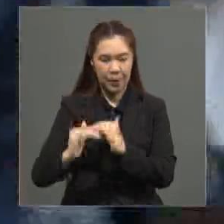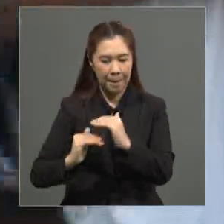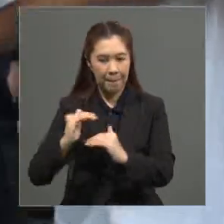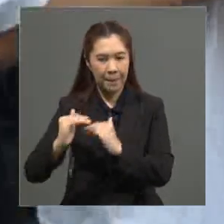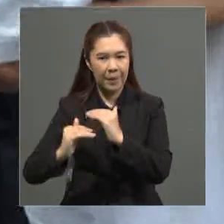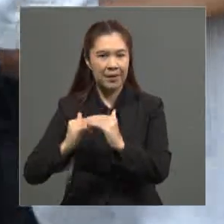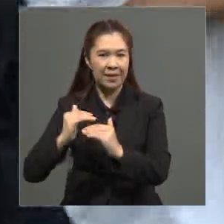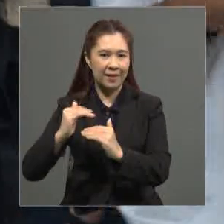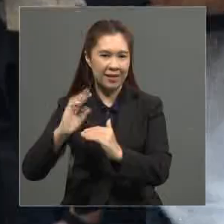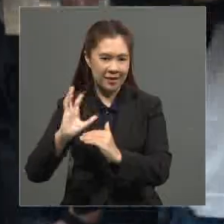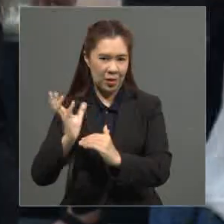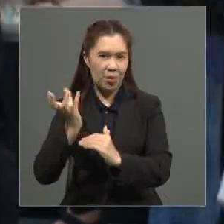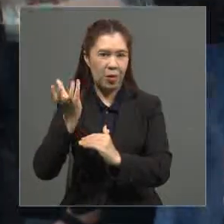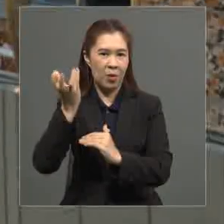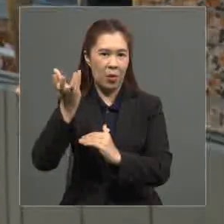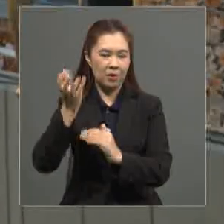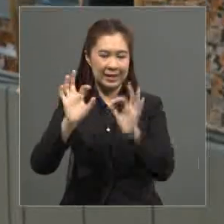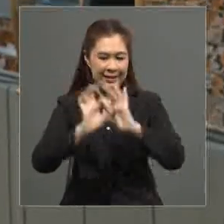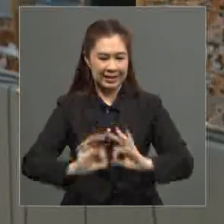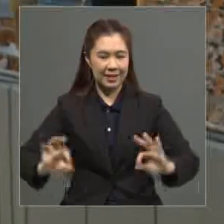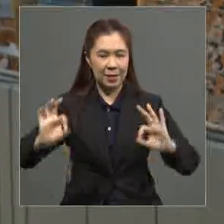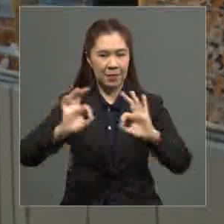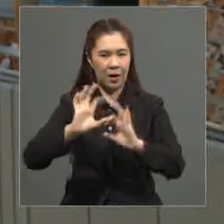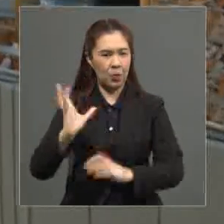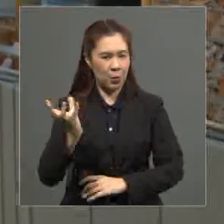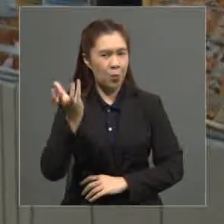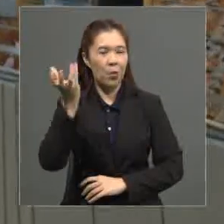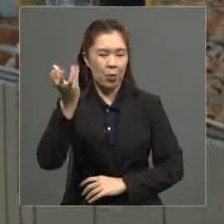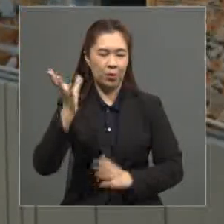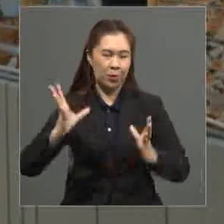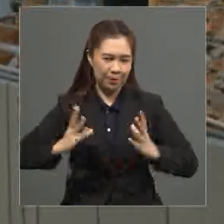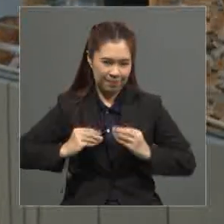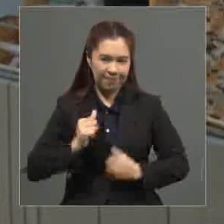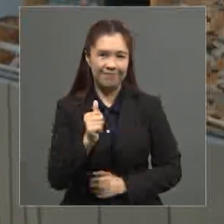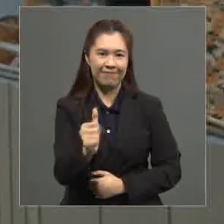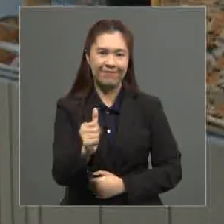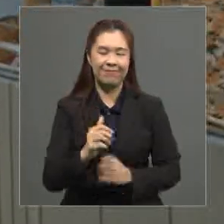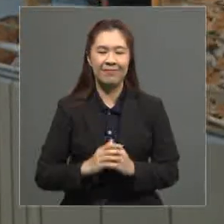WorldEventเป็นหมทหมายสำคัญของทั่วโลกได้อย่างแน่นอน